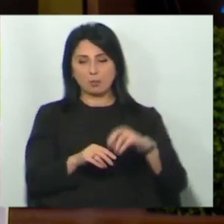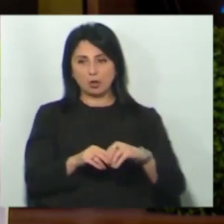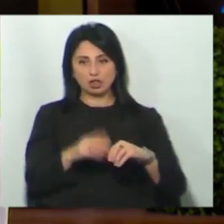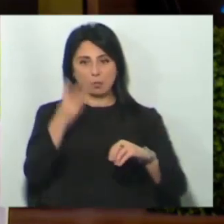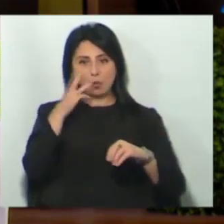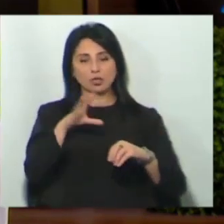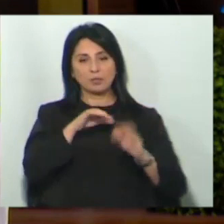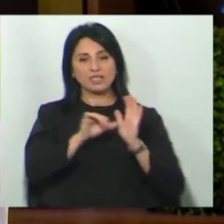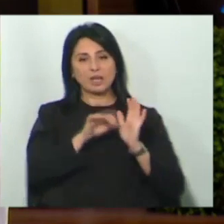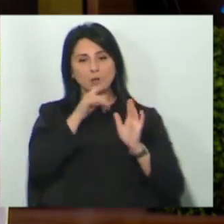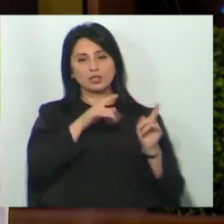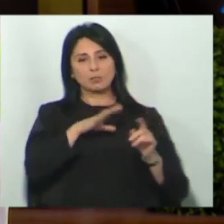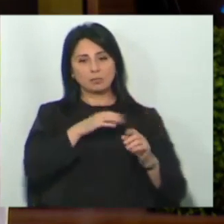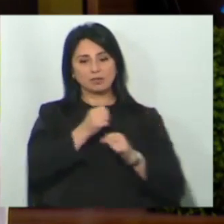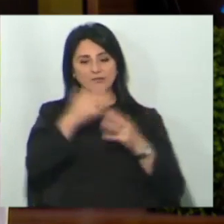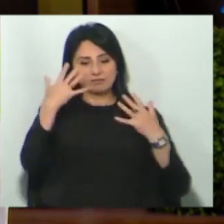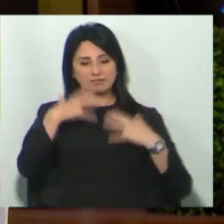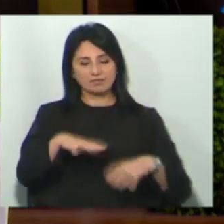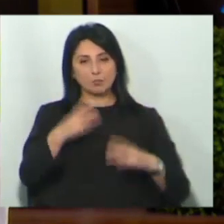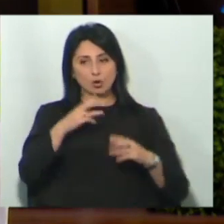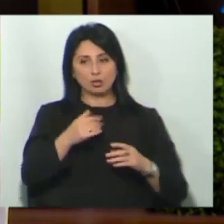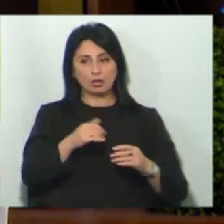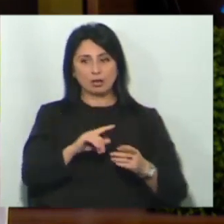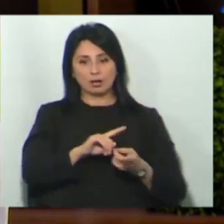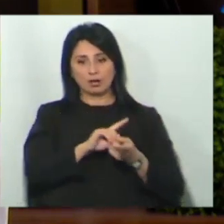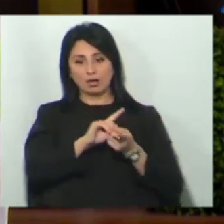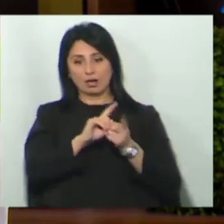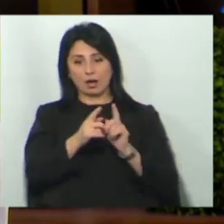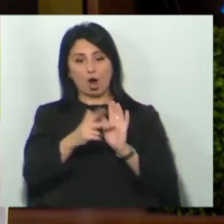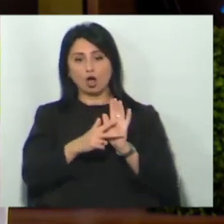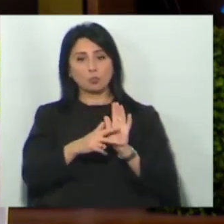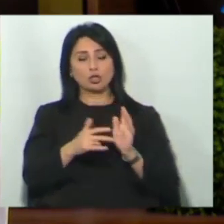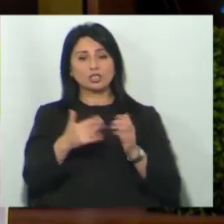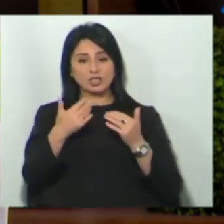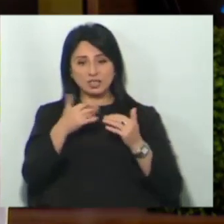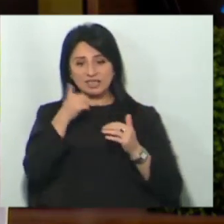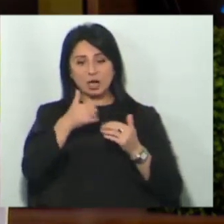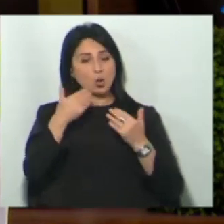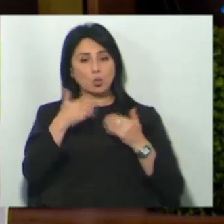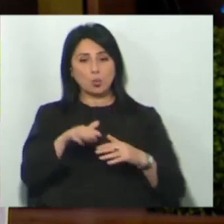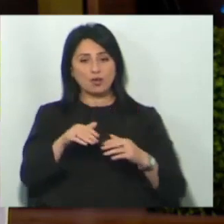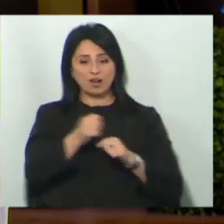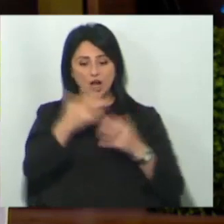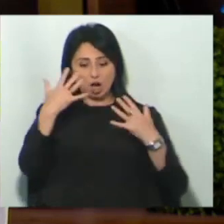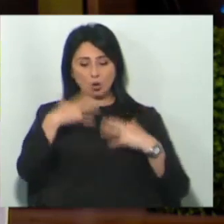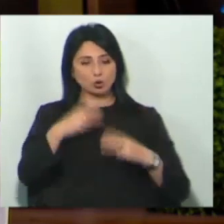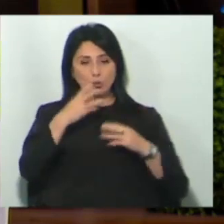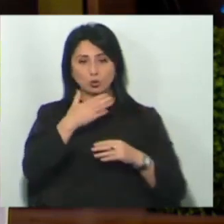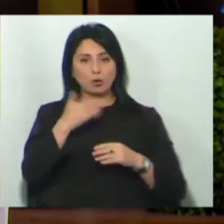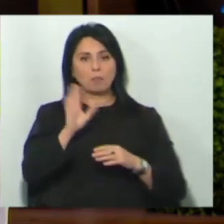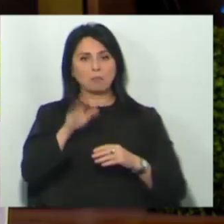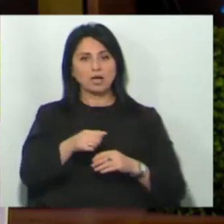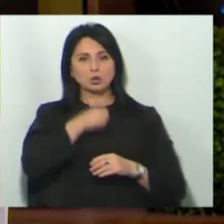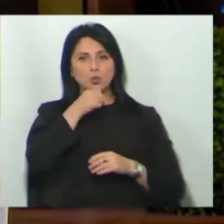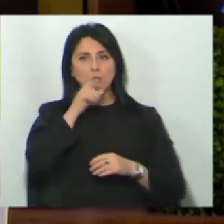ეს მოდა არათუ შესუსტა, არამედ პირიქით გაძლიერდა და ცოტა უფროსი